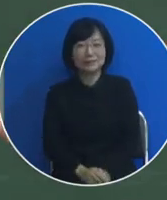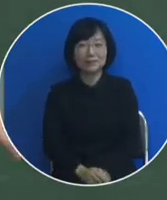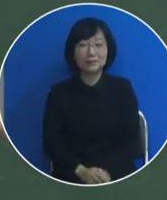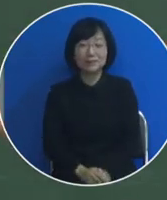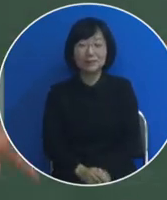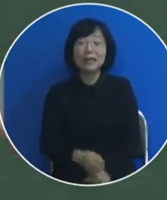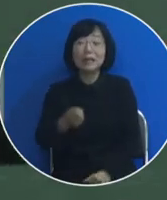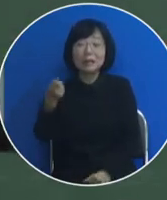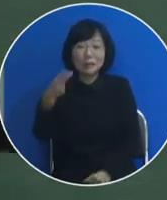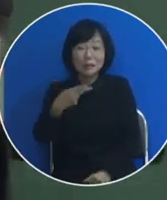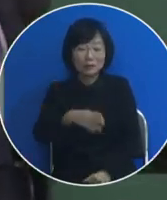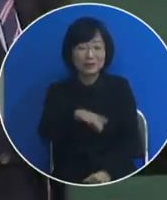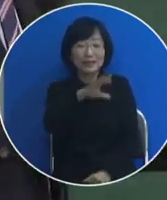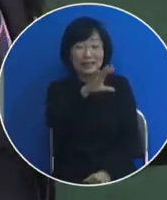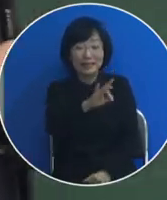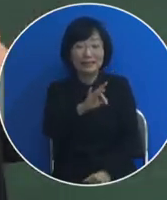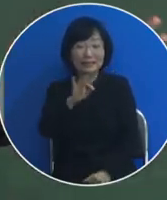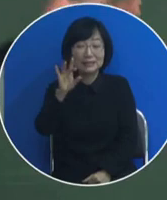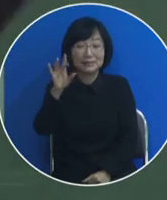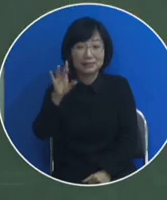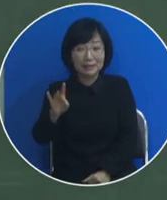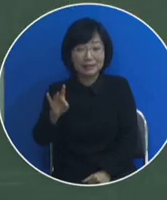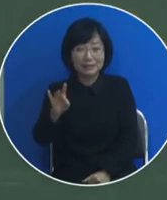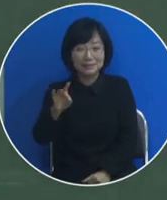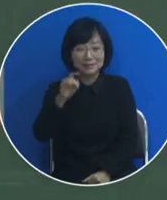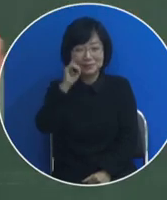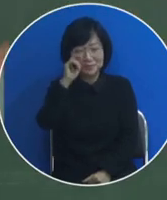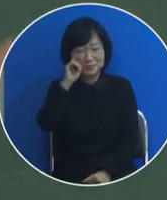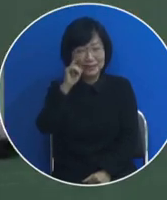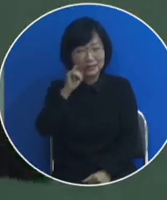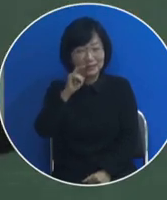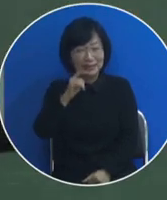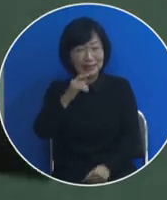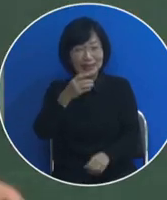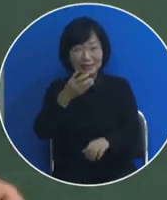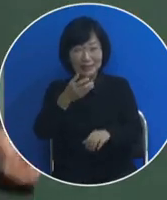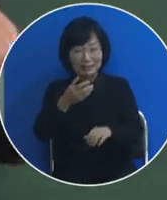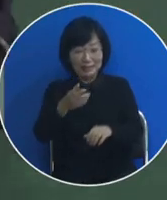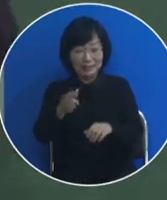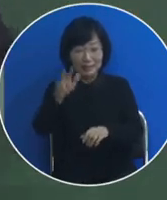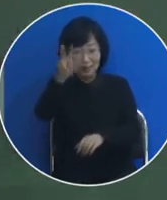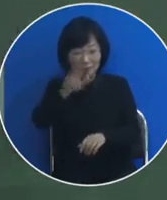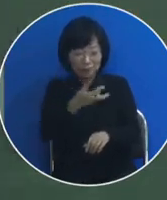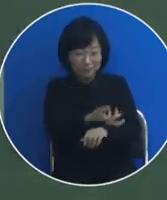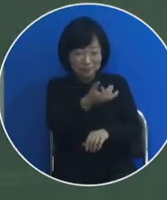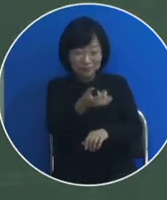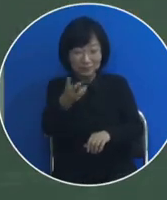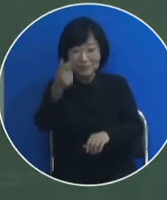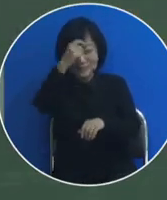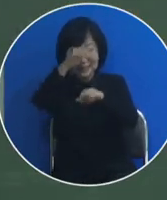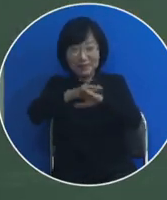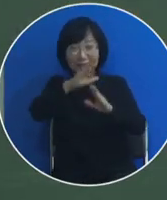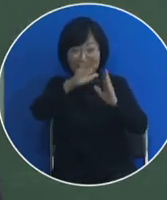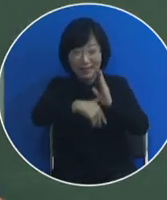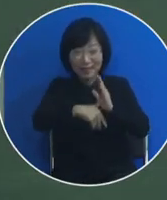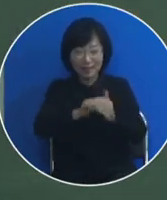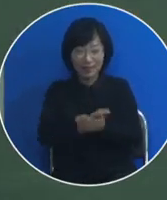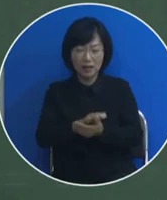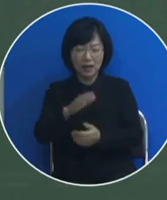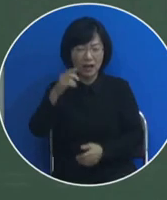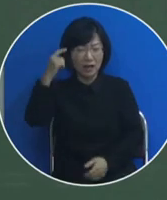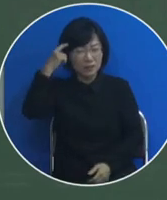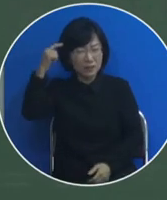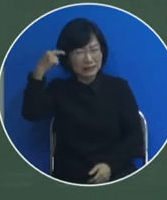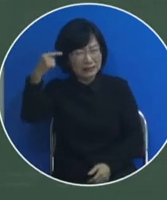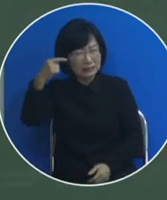이게 경호를 이렇게 왜냐 안 그러면 정신 상자 잡탈라 붙으니까 경호를 해요. 그냥. And I can understand because there are a lot of crazy people out there. I have